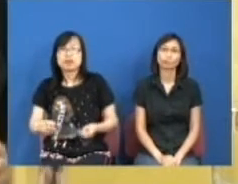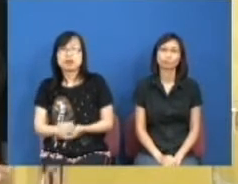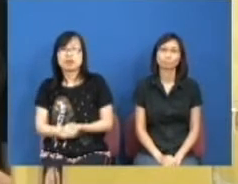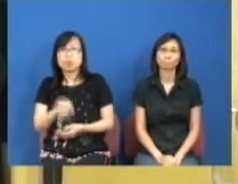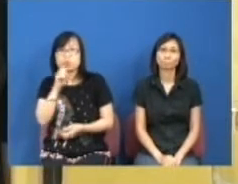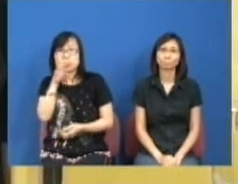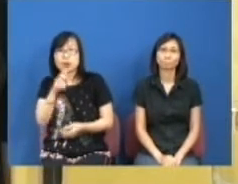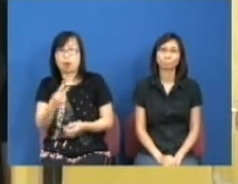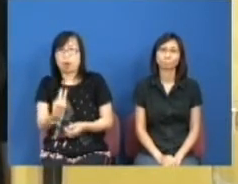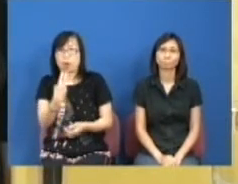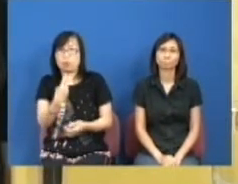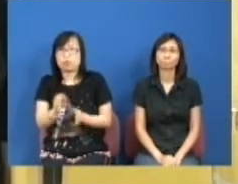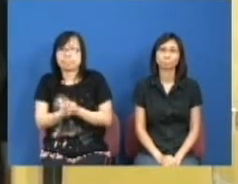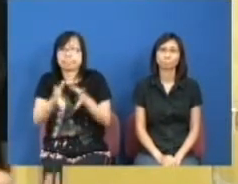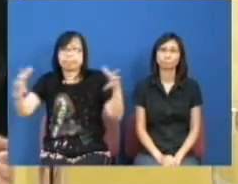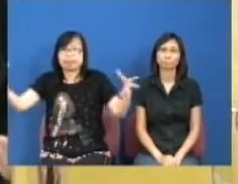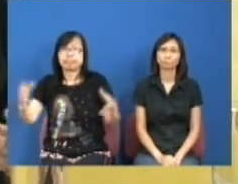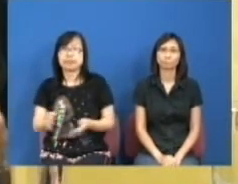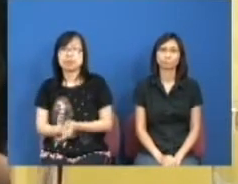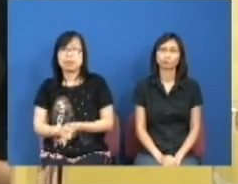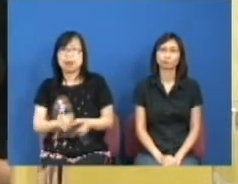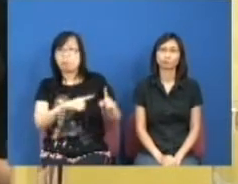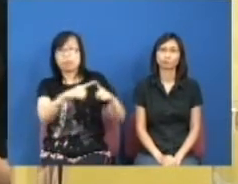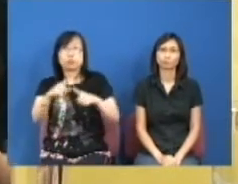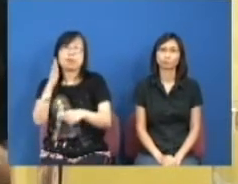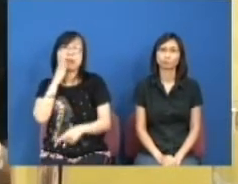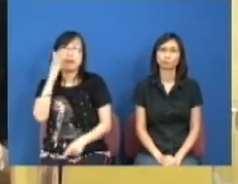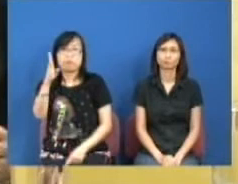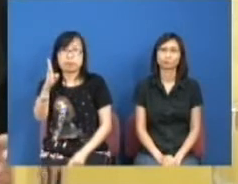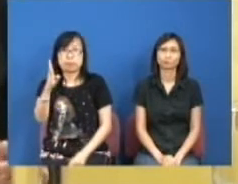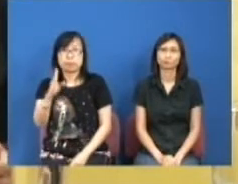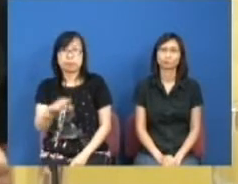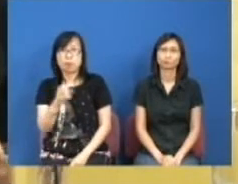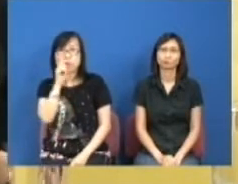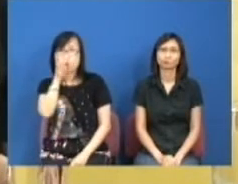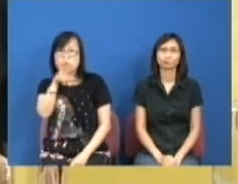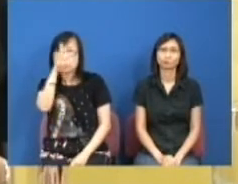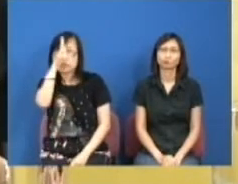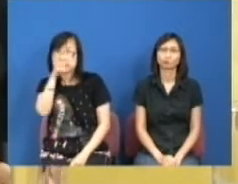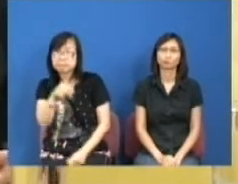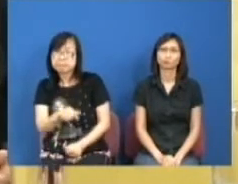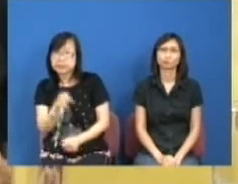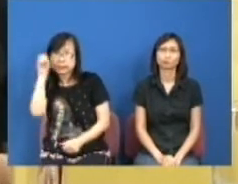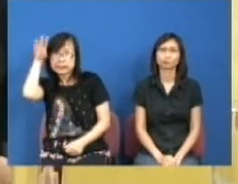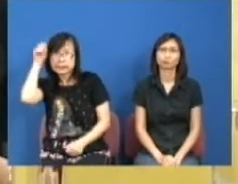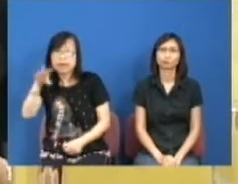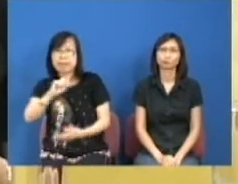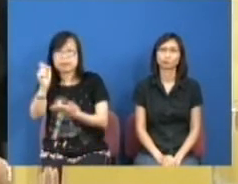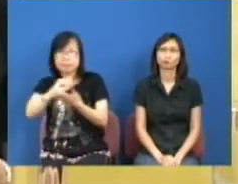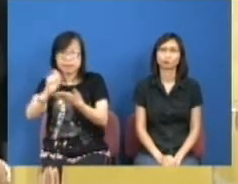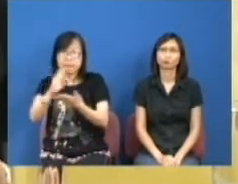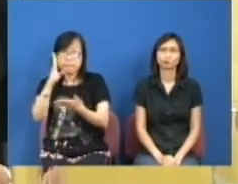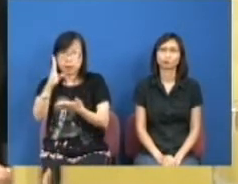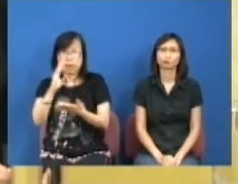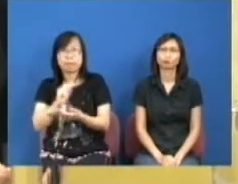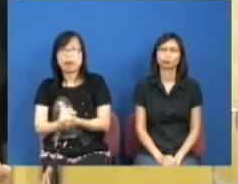所講的政治空間是很闊的，咁人人都可以在 Facebook 去即係講自己的政見啦，可以寫 blog 啦，可以